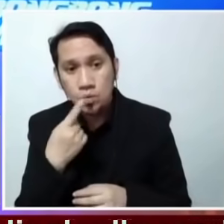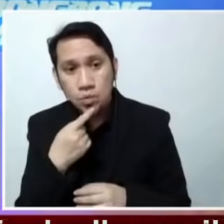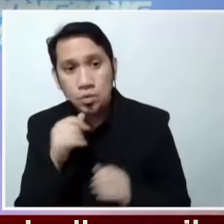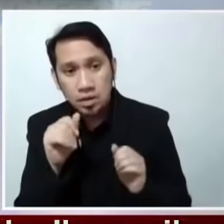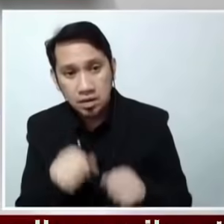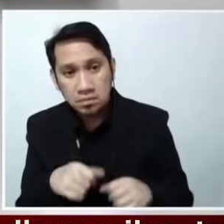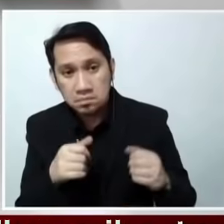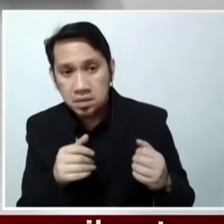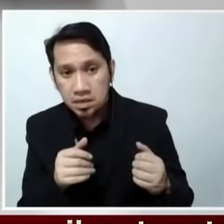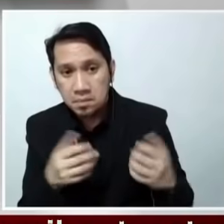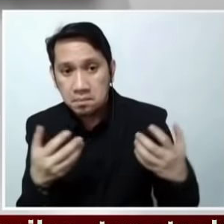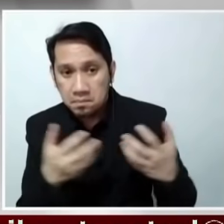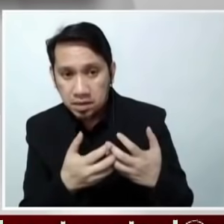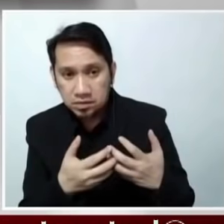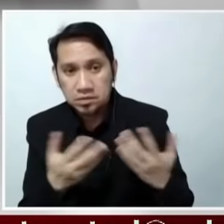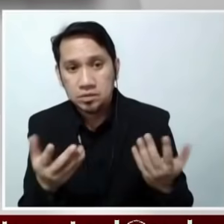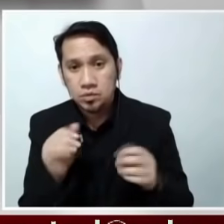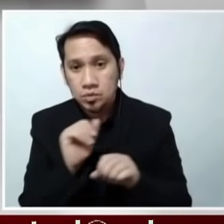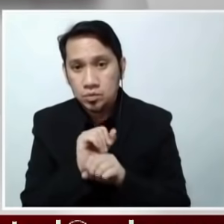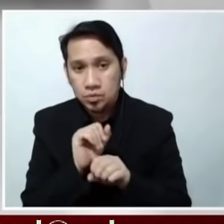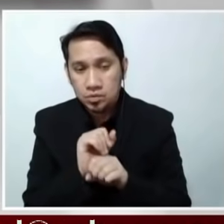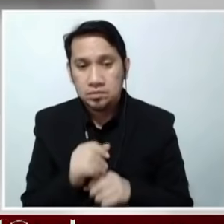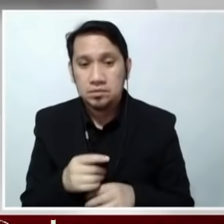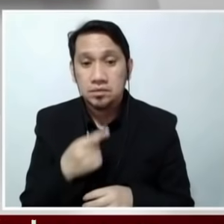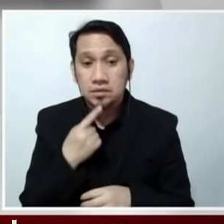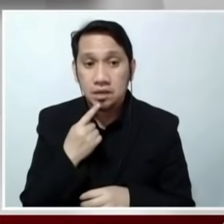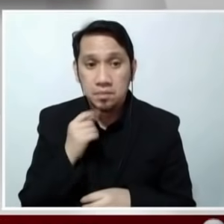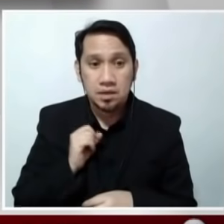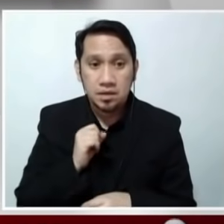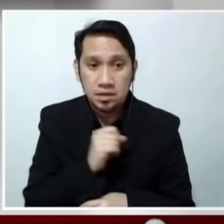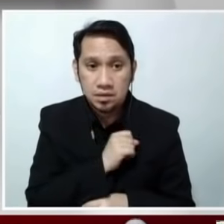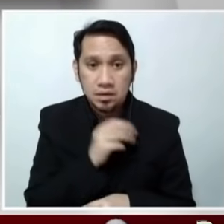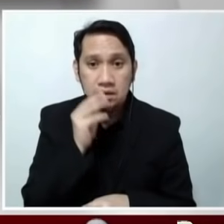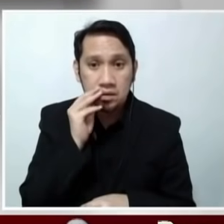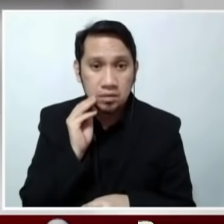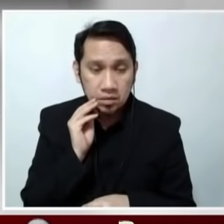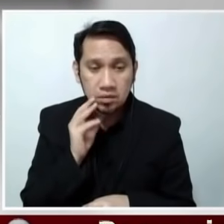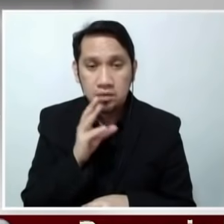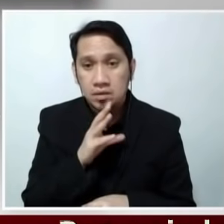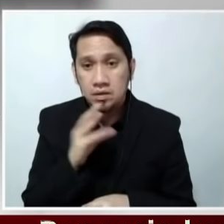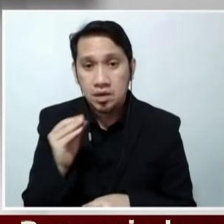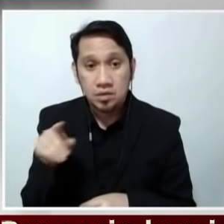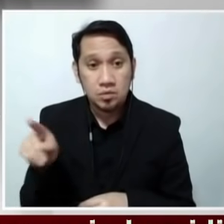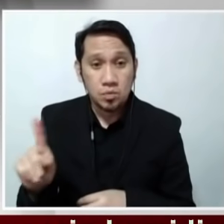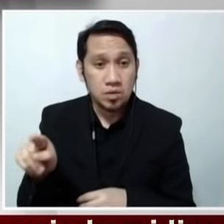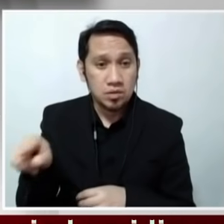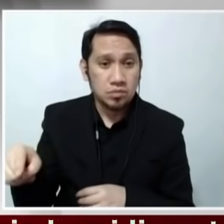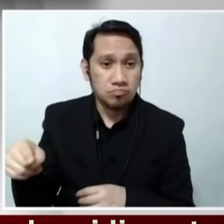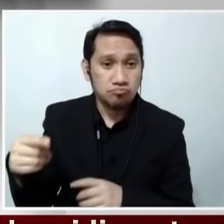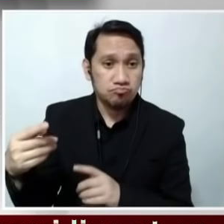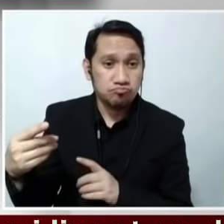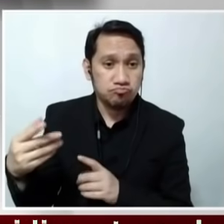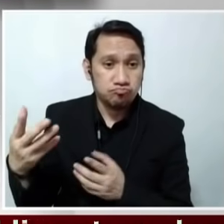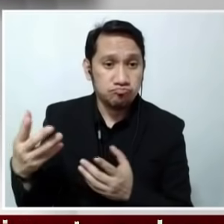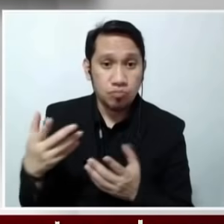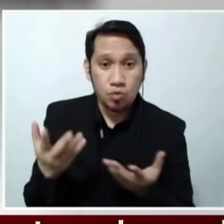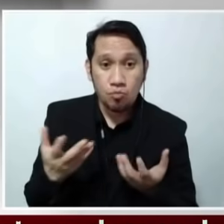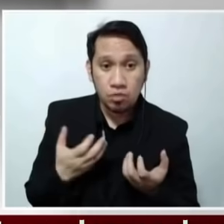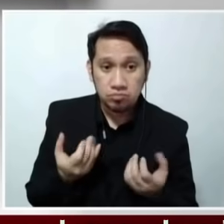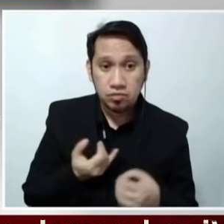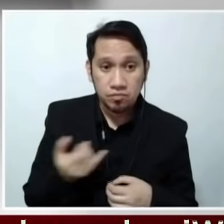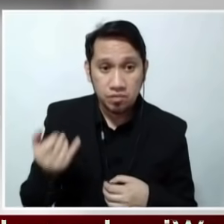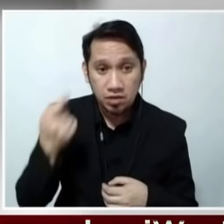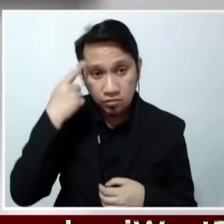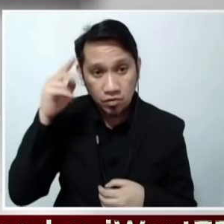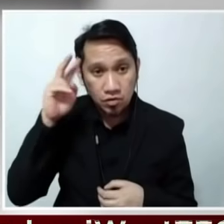trabaho. Sagot naman ni Senator Manny Pacquiao sa alok ng mga Marcos at iba pang mga grupong nagyayaya sa kanya na magbise, magagawa